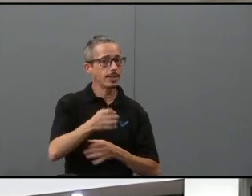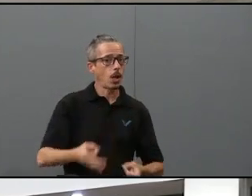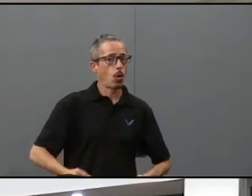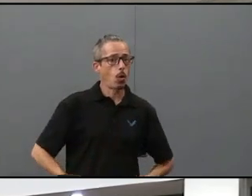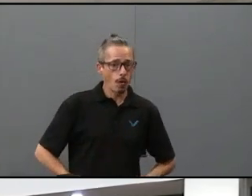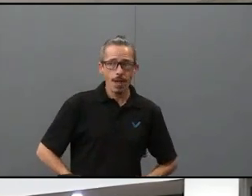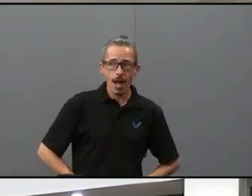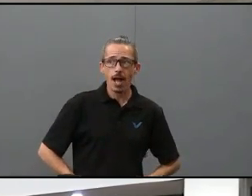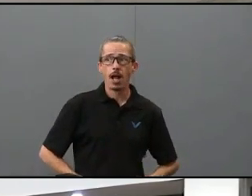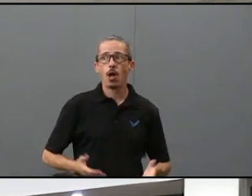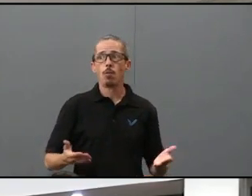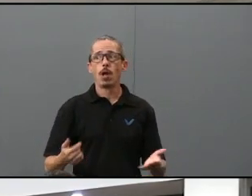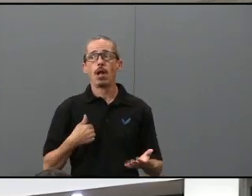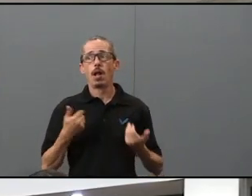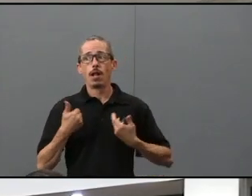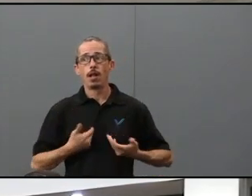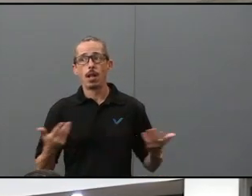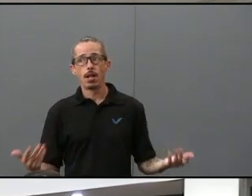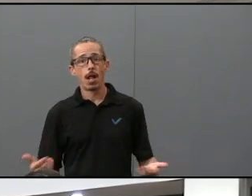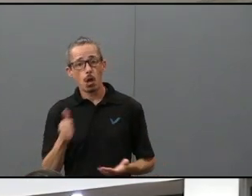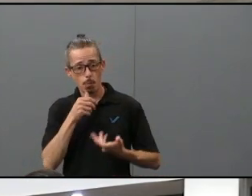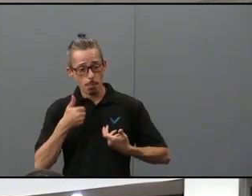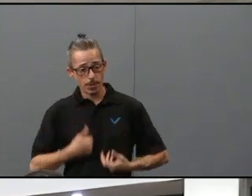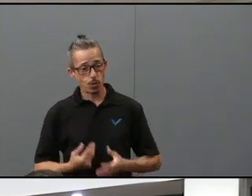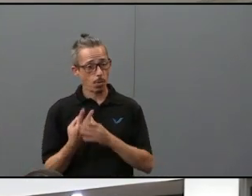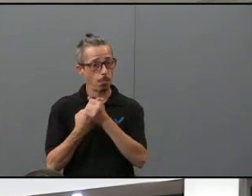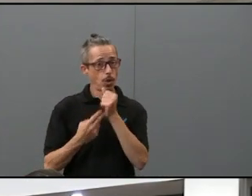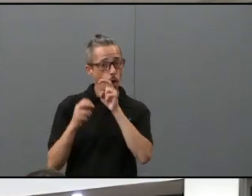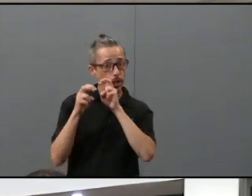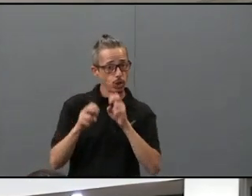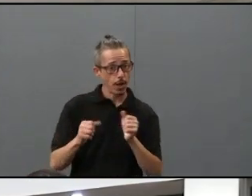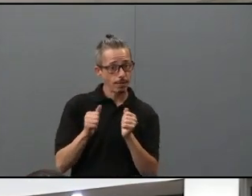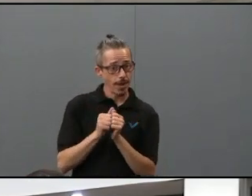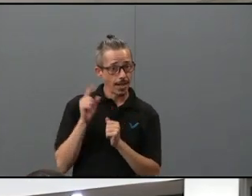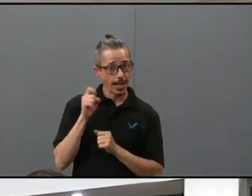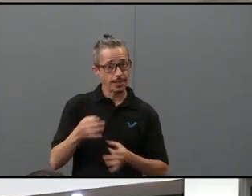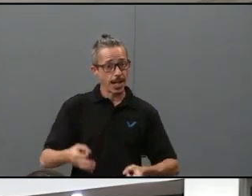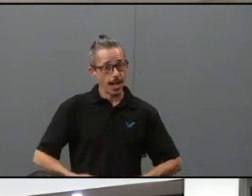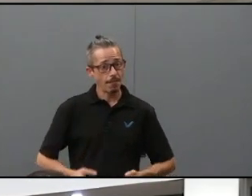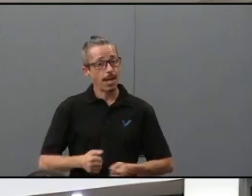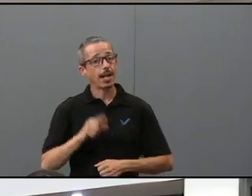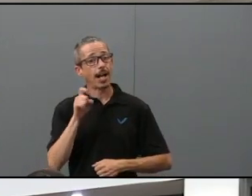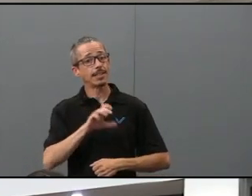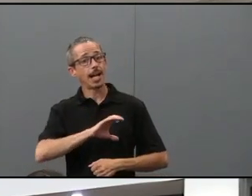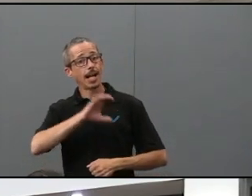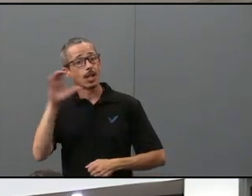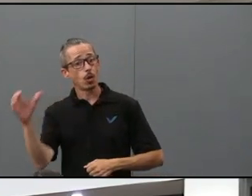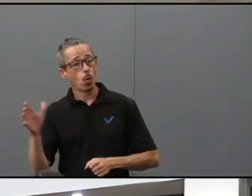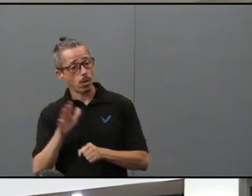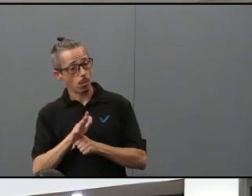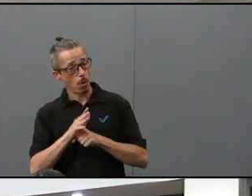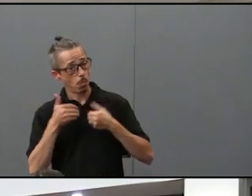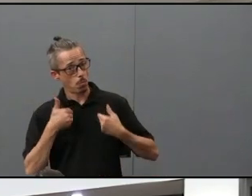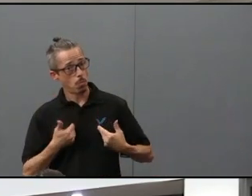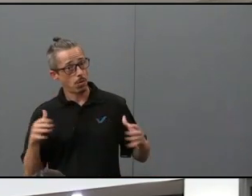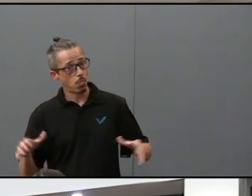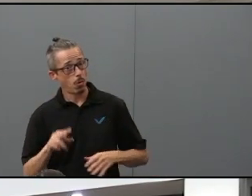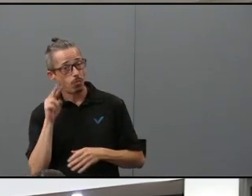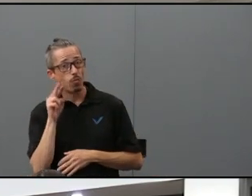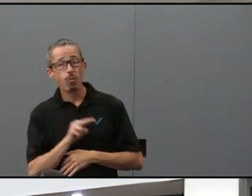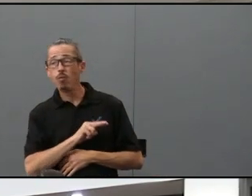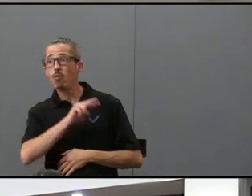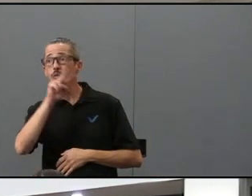l'ovre donc en tant que patiente partenaire en recherche avec cancer de l'ovre Canada je suis témoin du travail